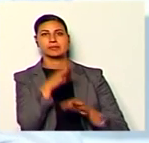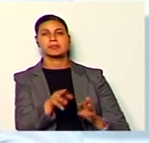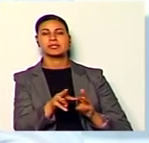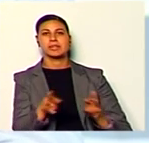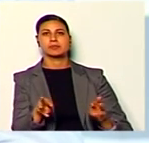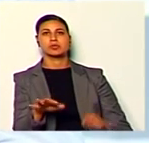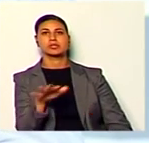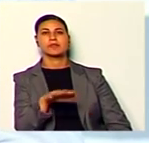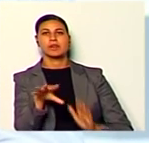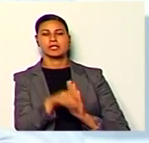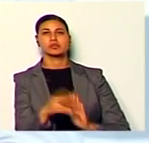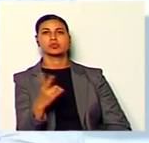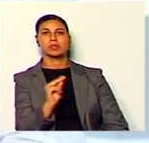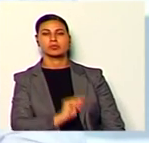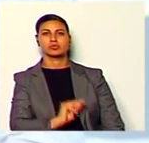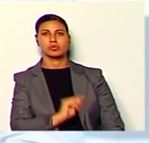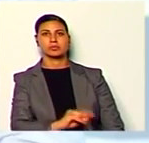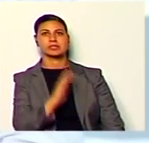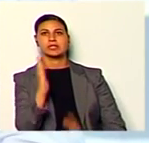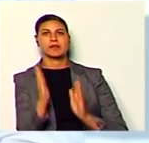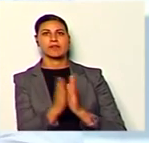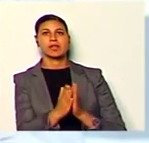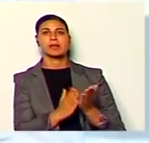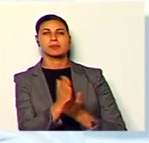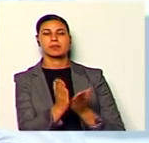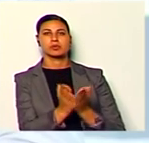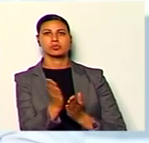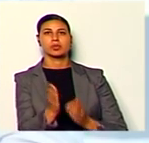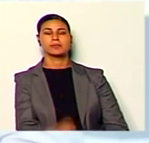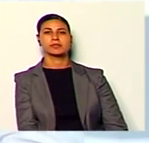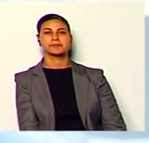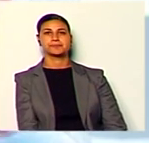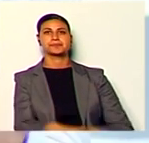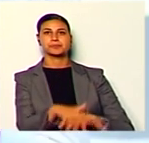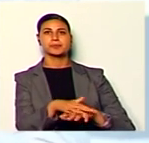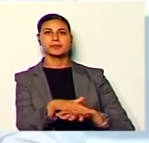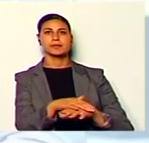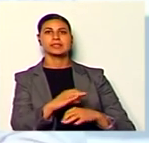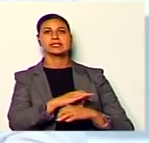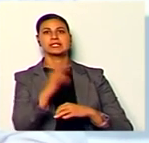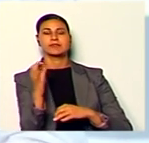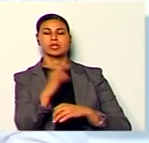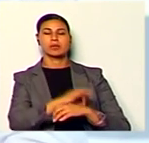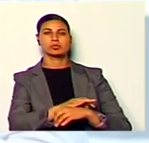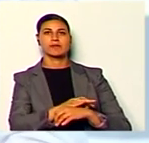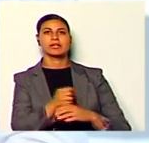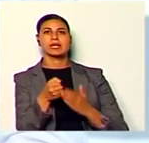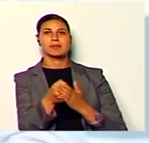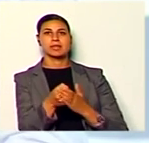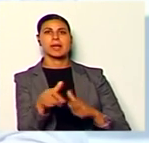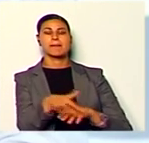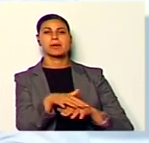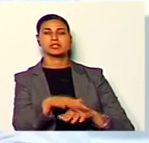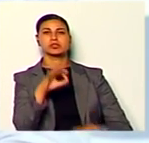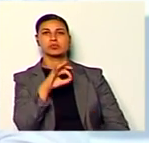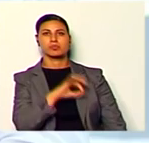სამინისტრო ქვეყანაში უნდა მუშაობდეს ყველა მიმართულებით ბაზრის დასავლეთიდან აღმოსავლეთამდე